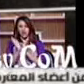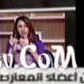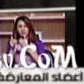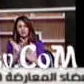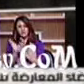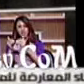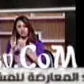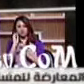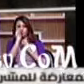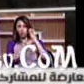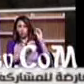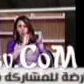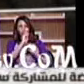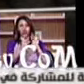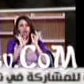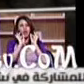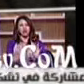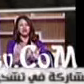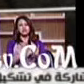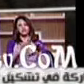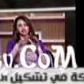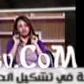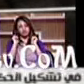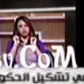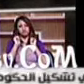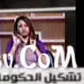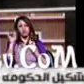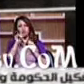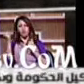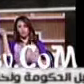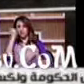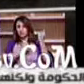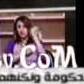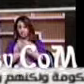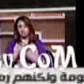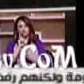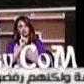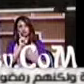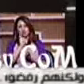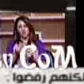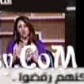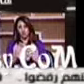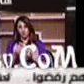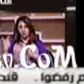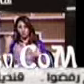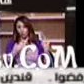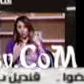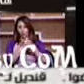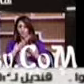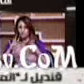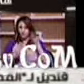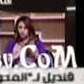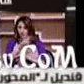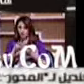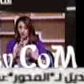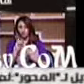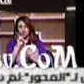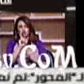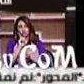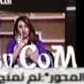والتزم باي قرار يحقن دماء المصريين وينهي هذه الازمه بشكل